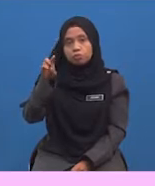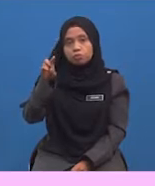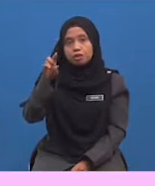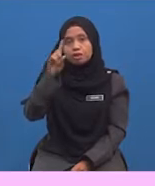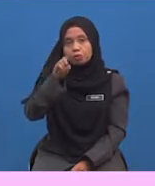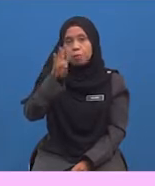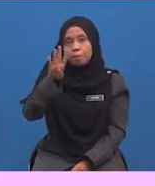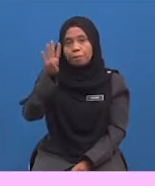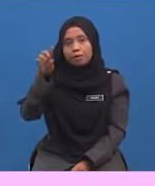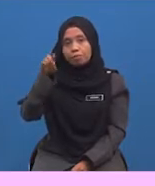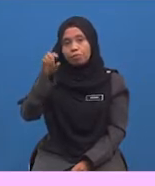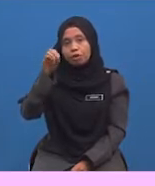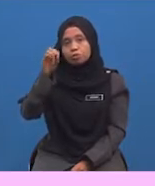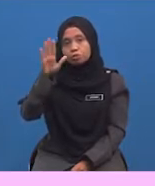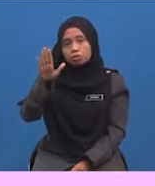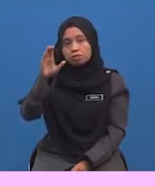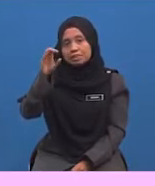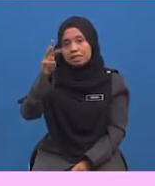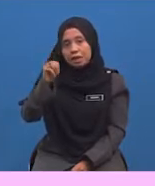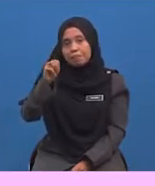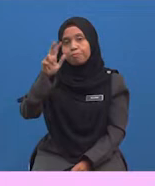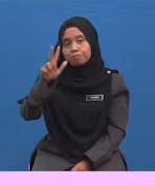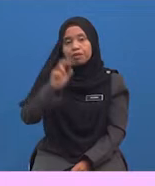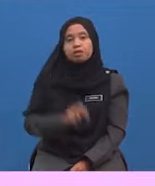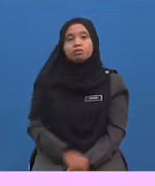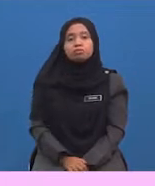144.5 sentimeter padu.